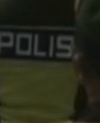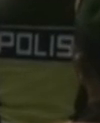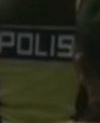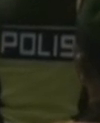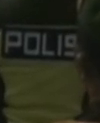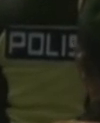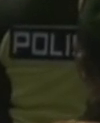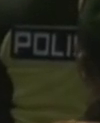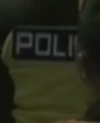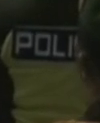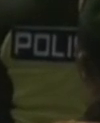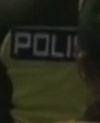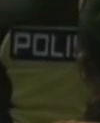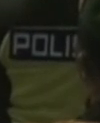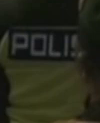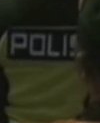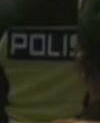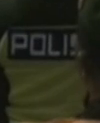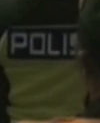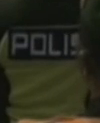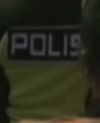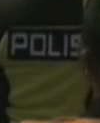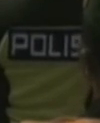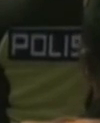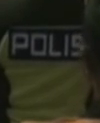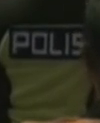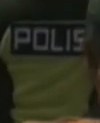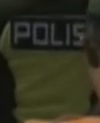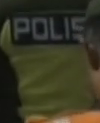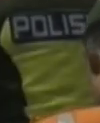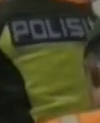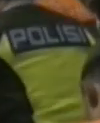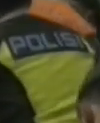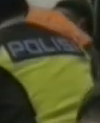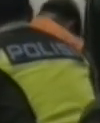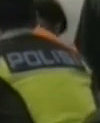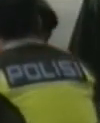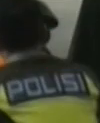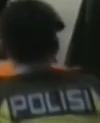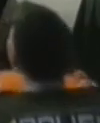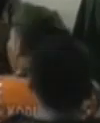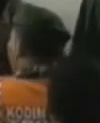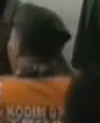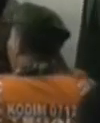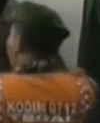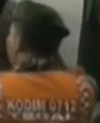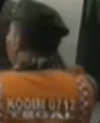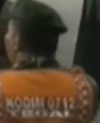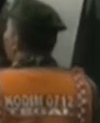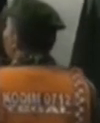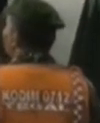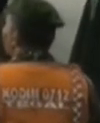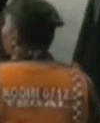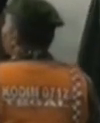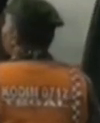Hai banget Hai hadirin kecelakaan duduk kembali selanjutnya kita ikuti sambutan dari ketua